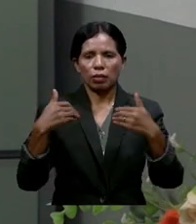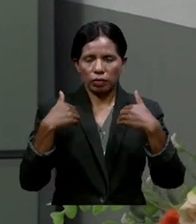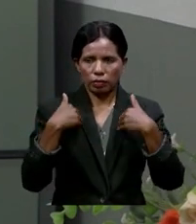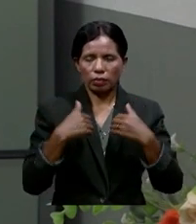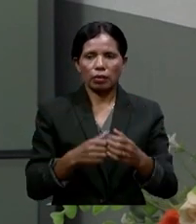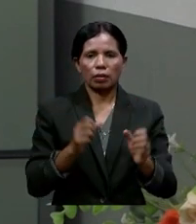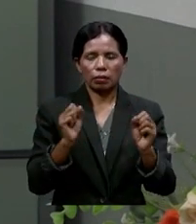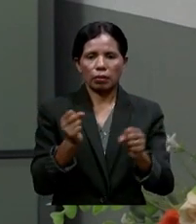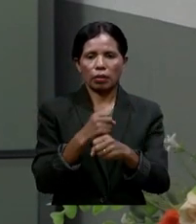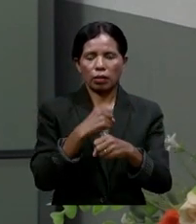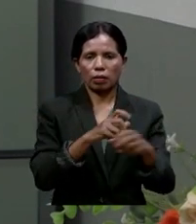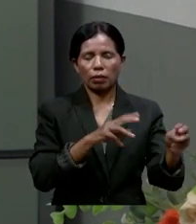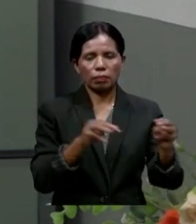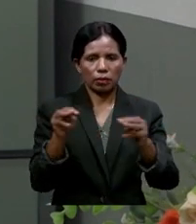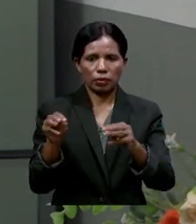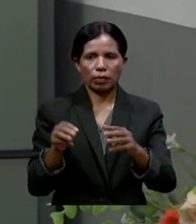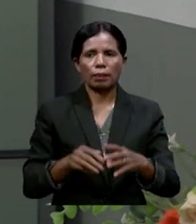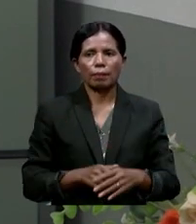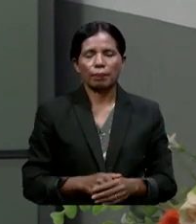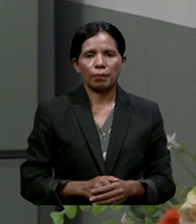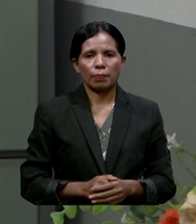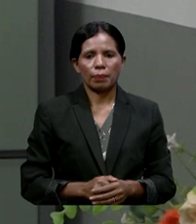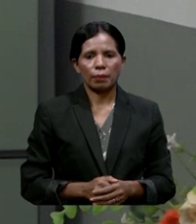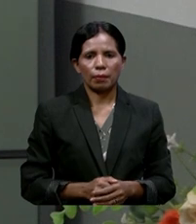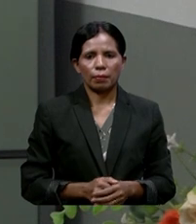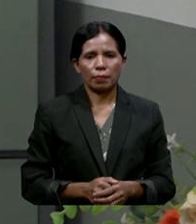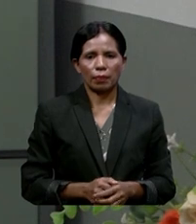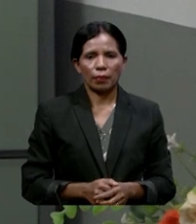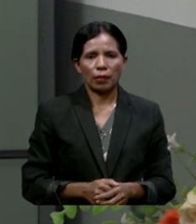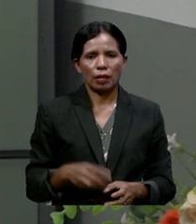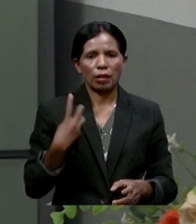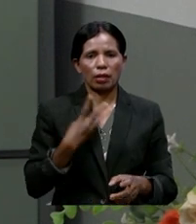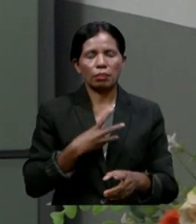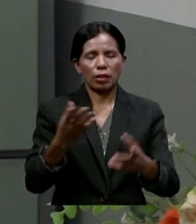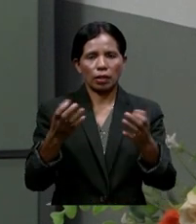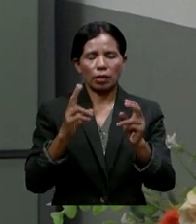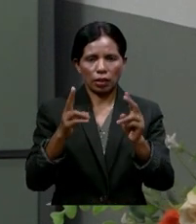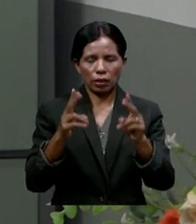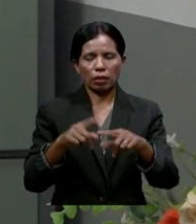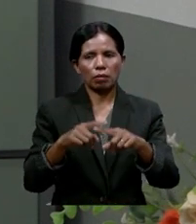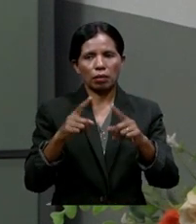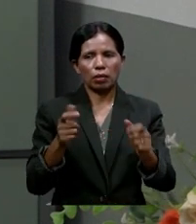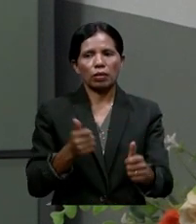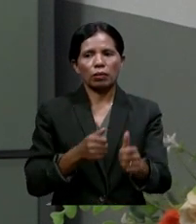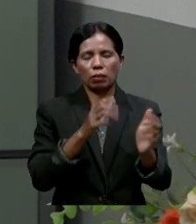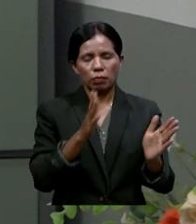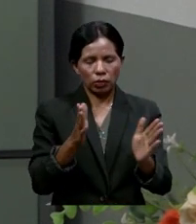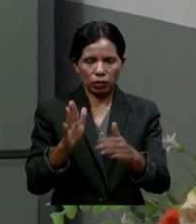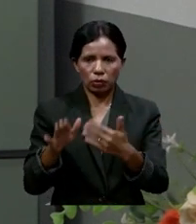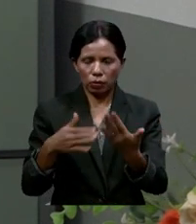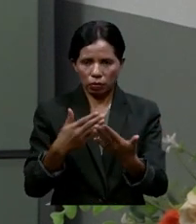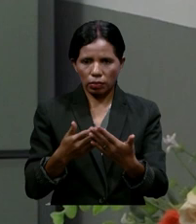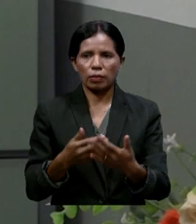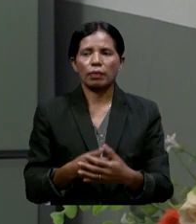tu halo mudan sa ba ami ngusin ba ami ni karak klalais mai be buat netir proses ko tu mai